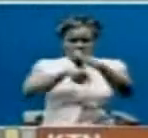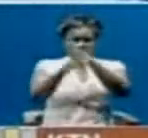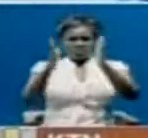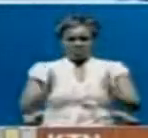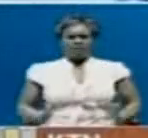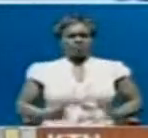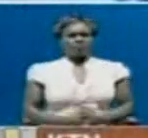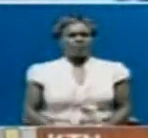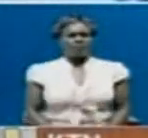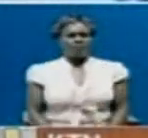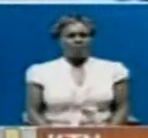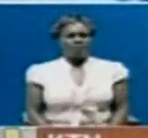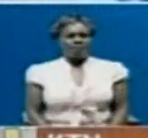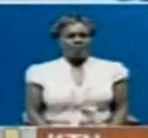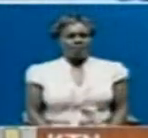Antony